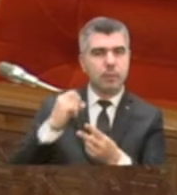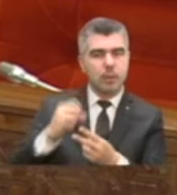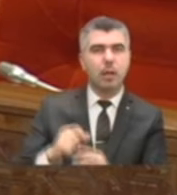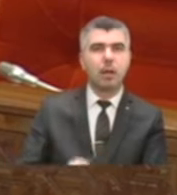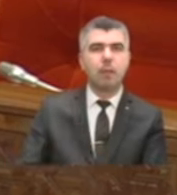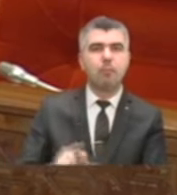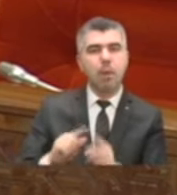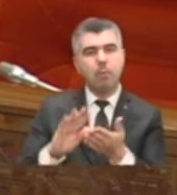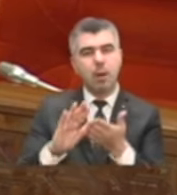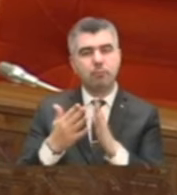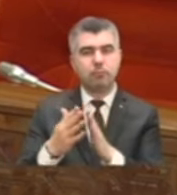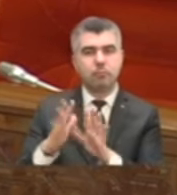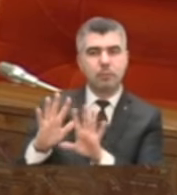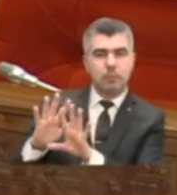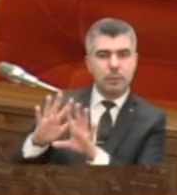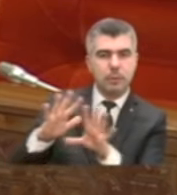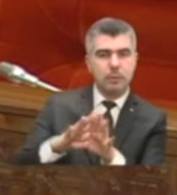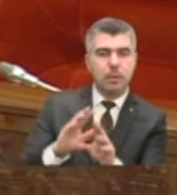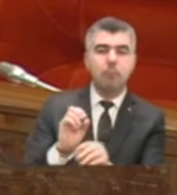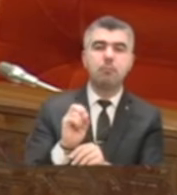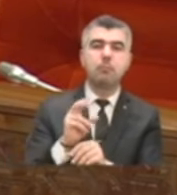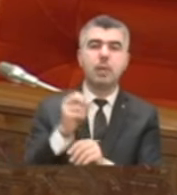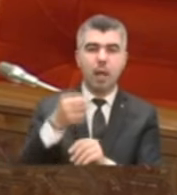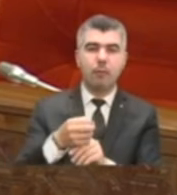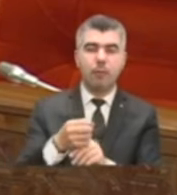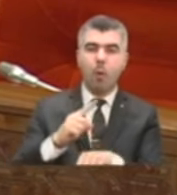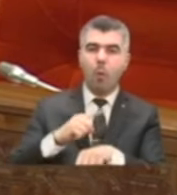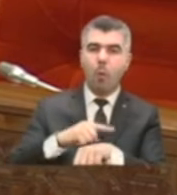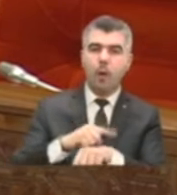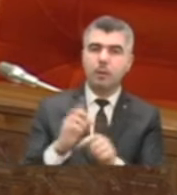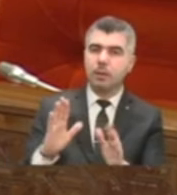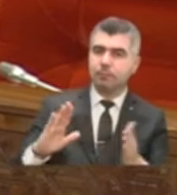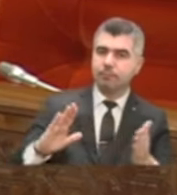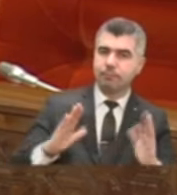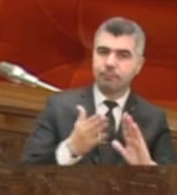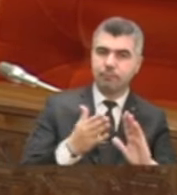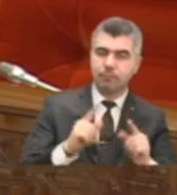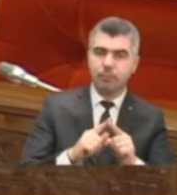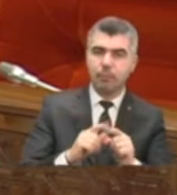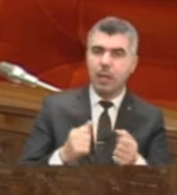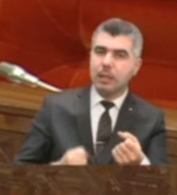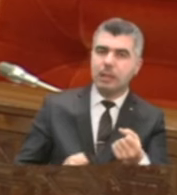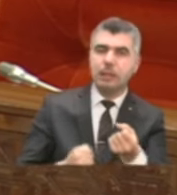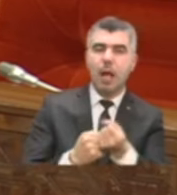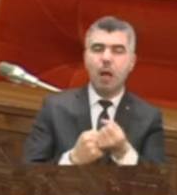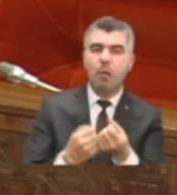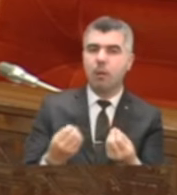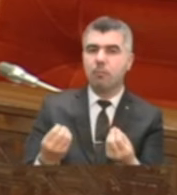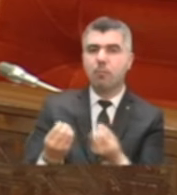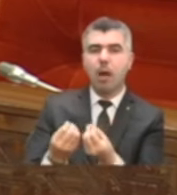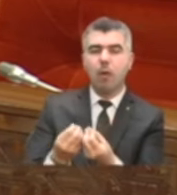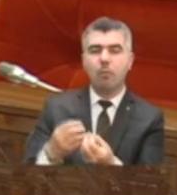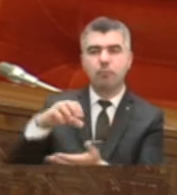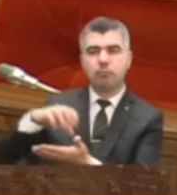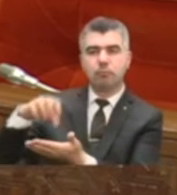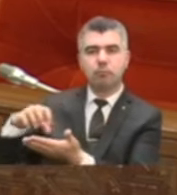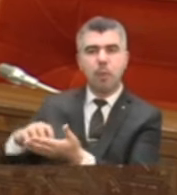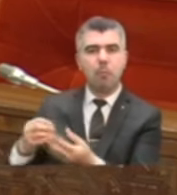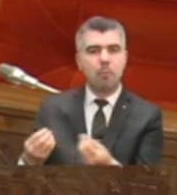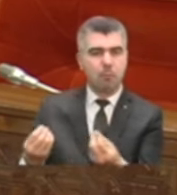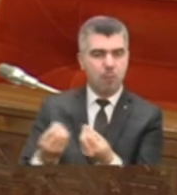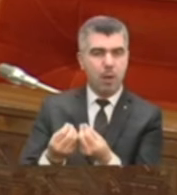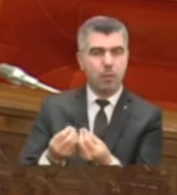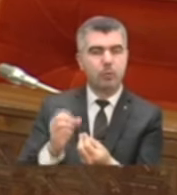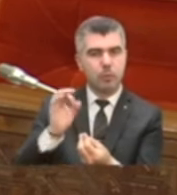لتتعرف تدفق كبير للمسافرين خلال مدة زمنية قصيرة، بتعاون بالطبع مع جميع أو مختلف الجهات المعنية